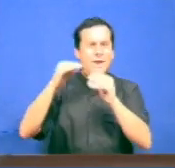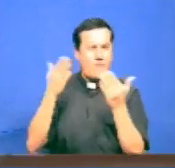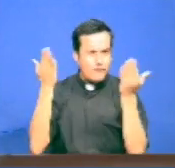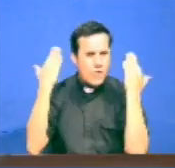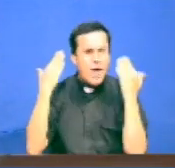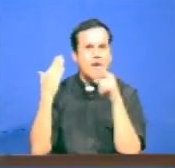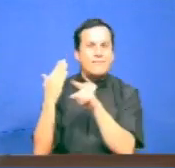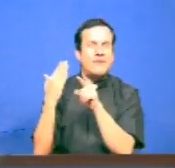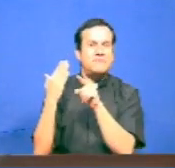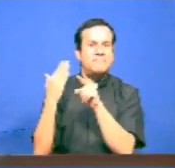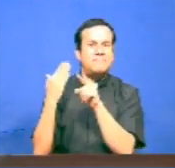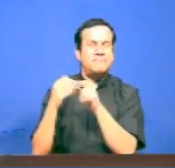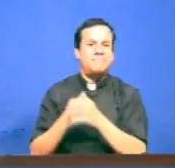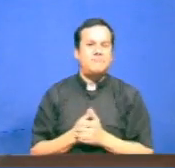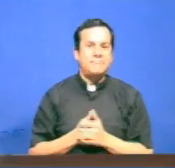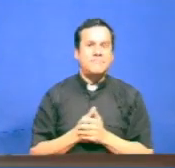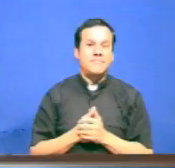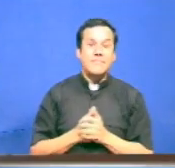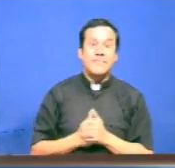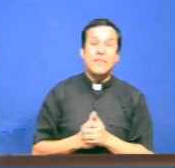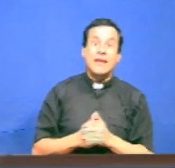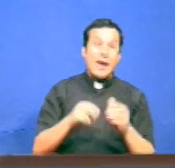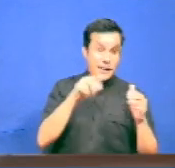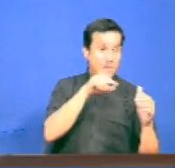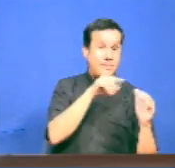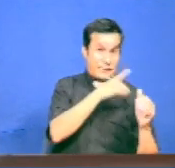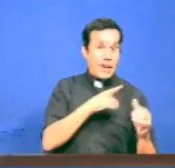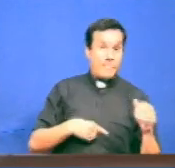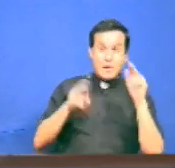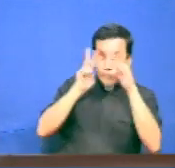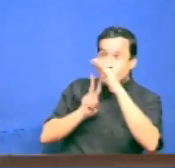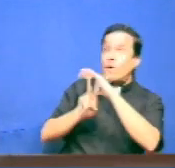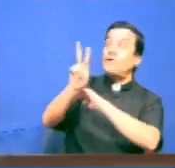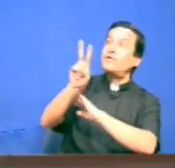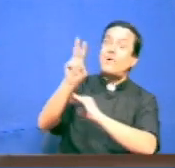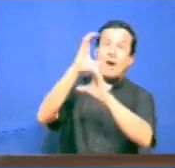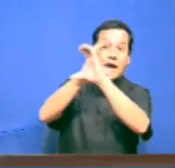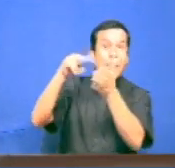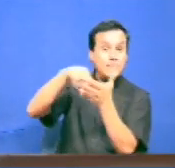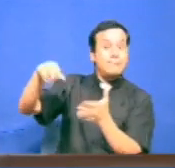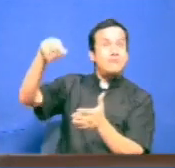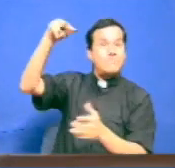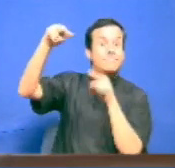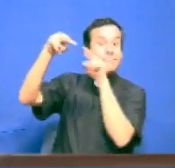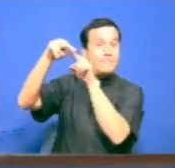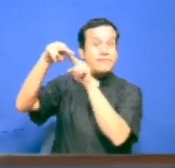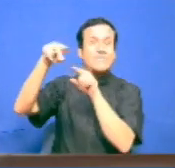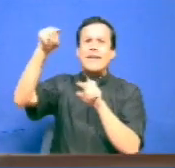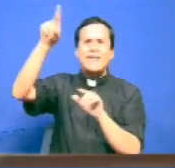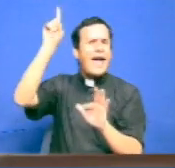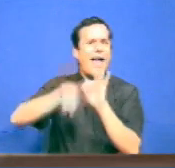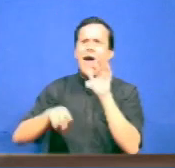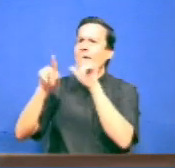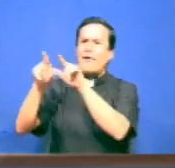Alisema alioneshwa kuhusu ufufuko wa Kristu, ya kwamba hakuachwa kuzimu